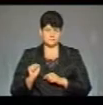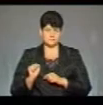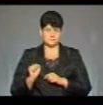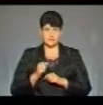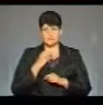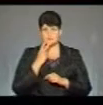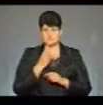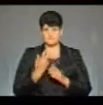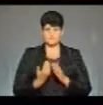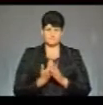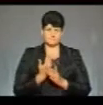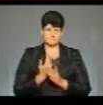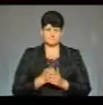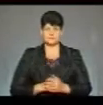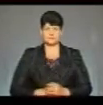у випуску.